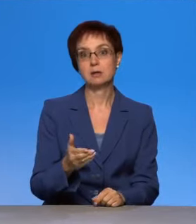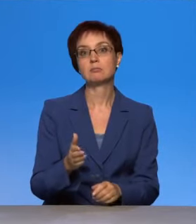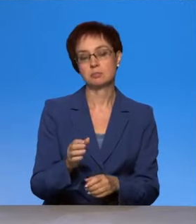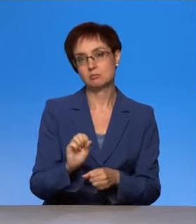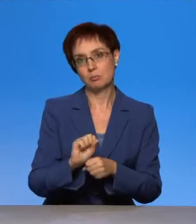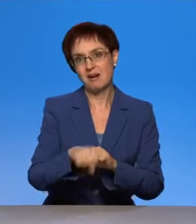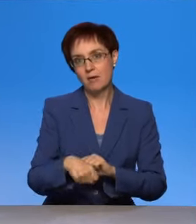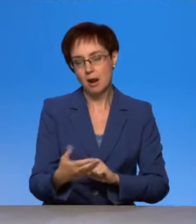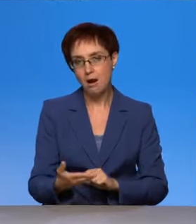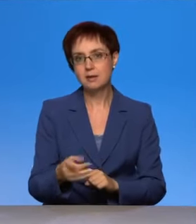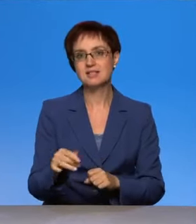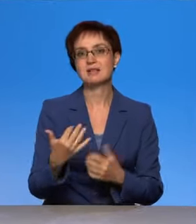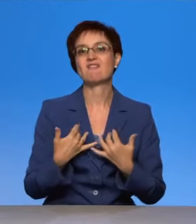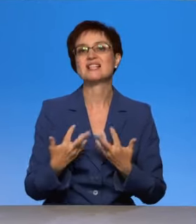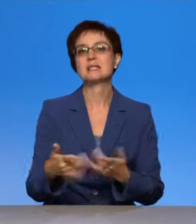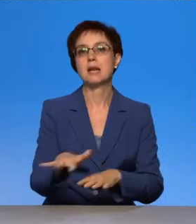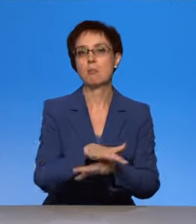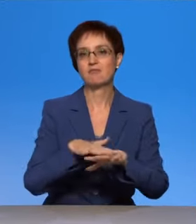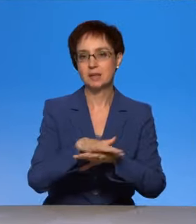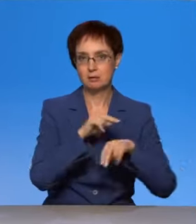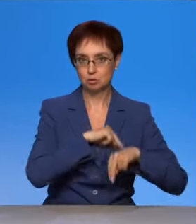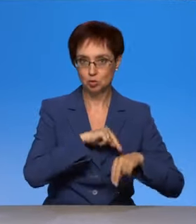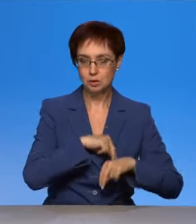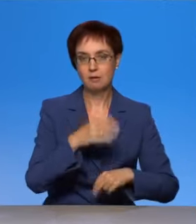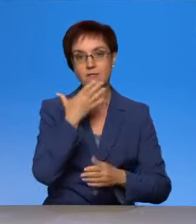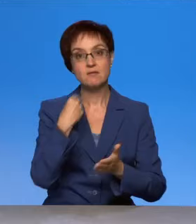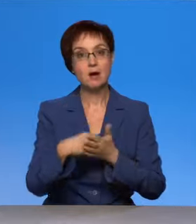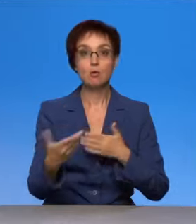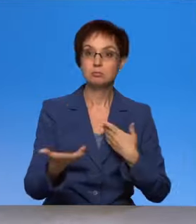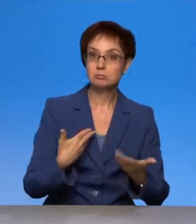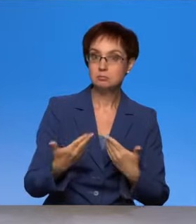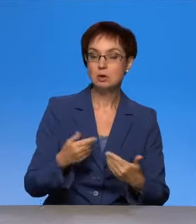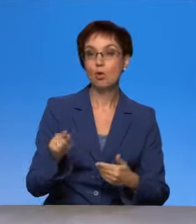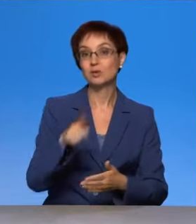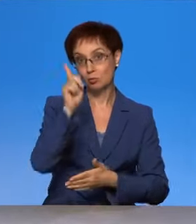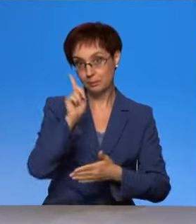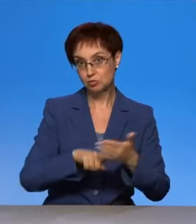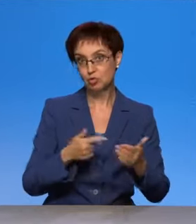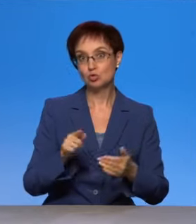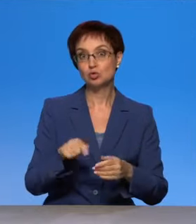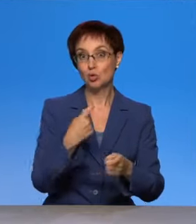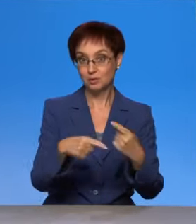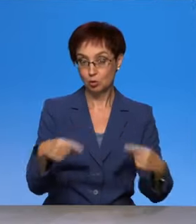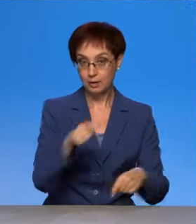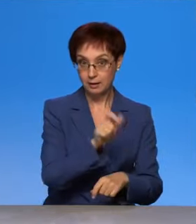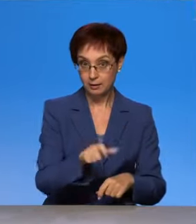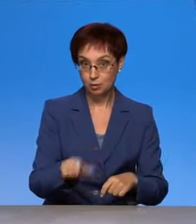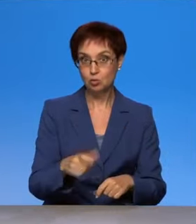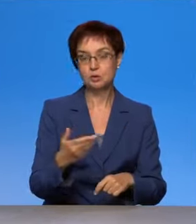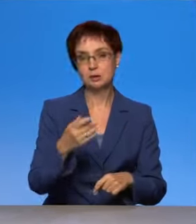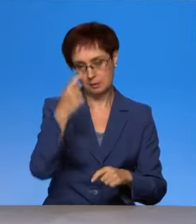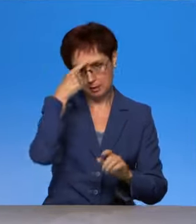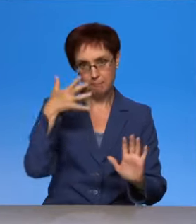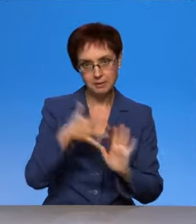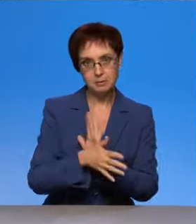вот, в своей коммуникации, что он убежден, что его понимают правильно, вот именно так, причем все в семье,